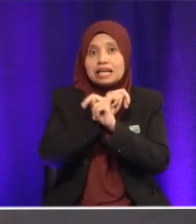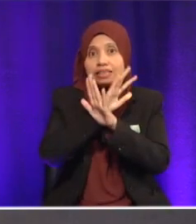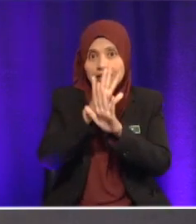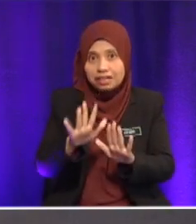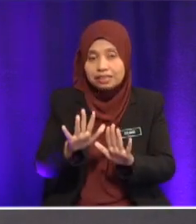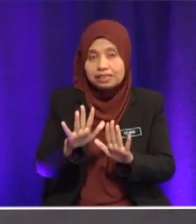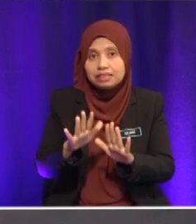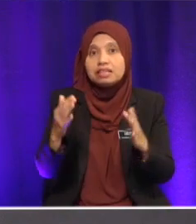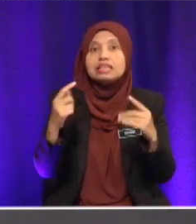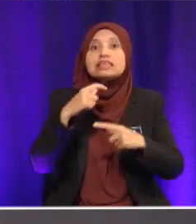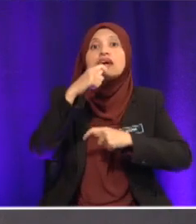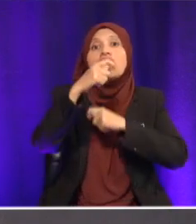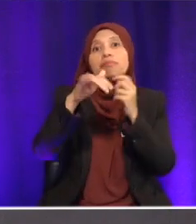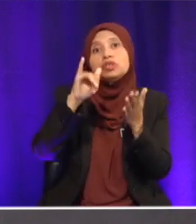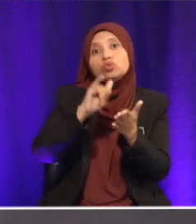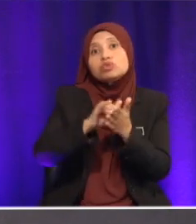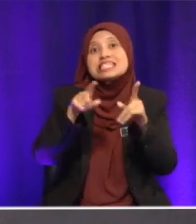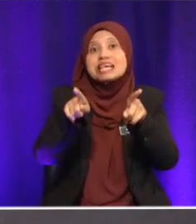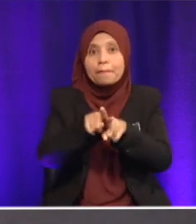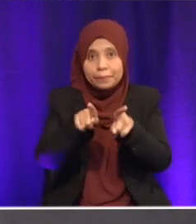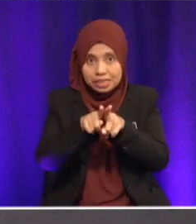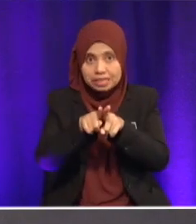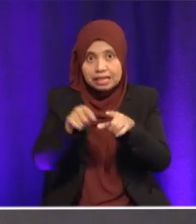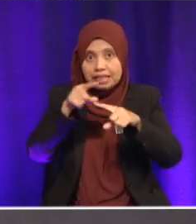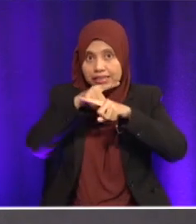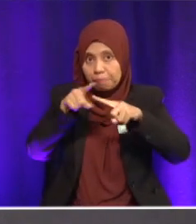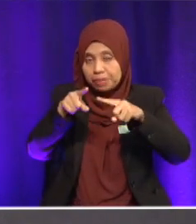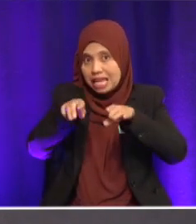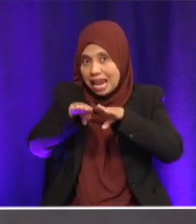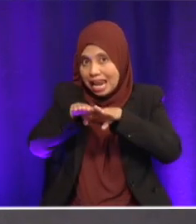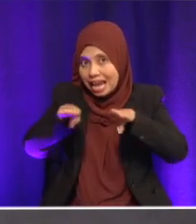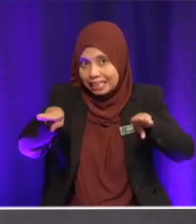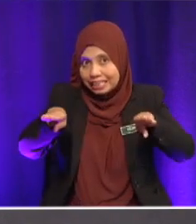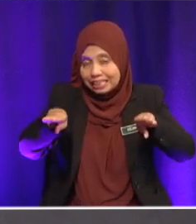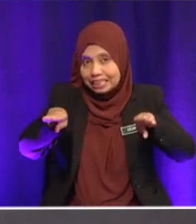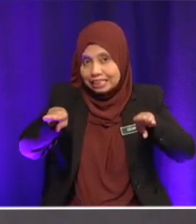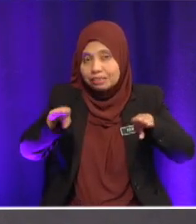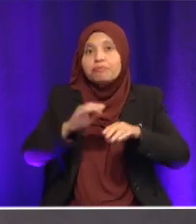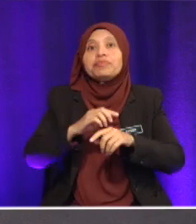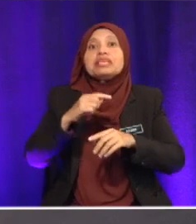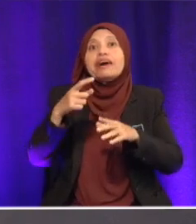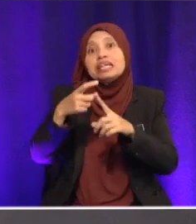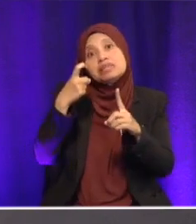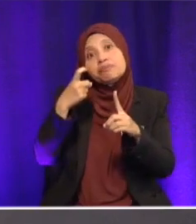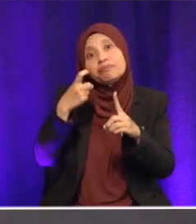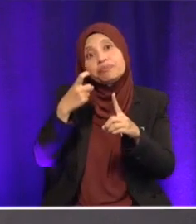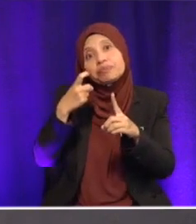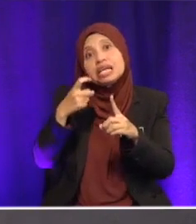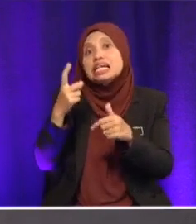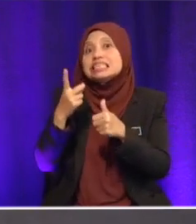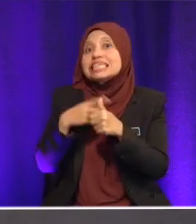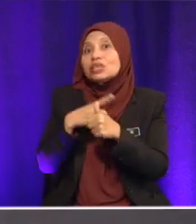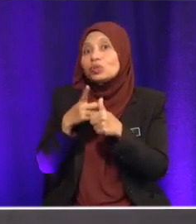adalah sama tetapi di bezel kan melalui pertama